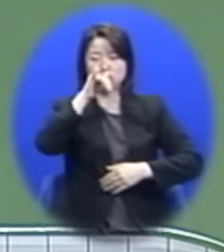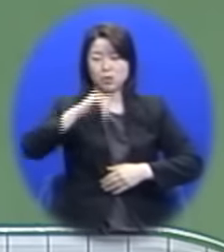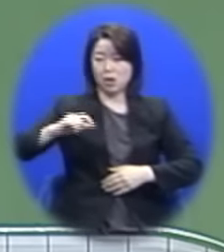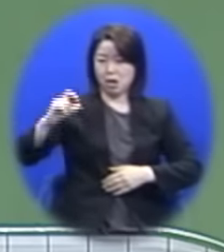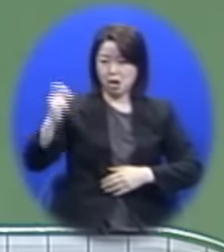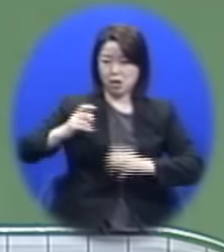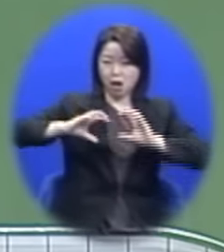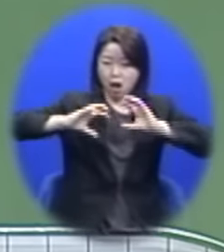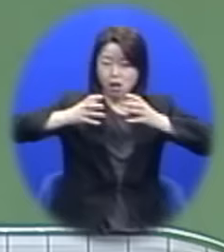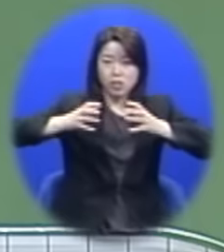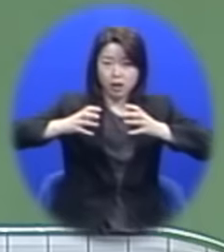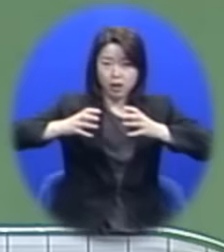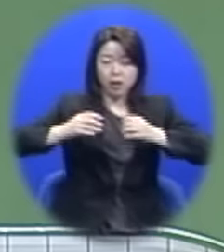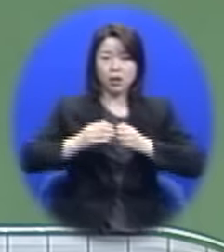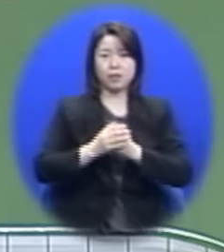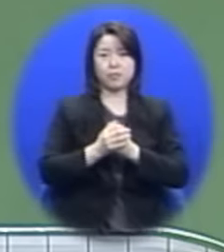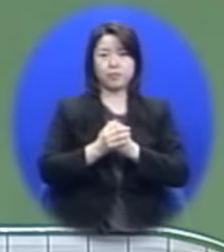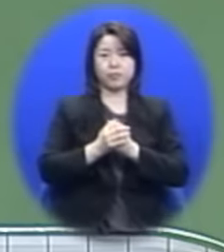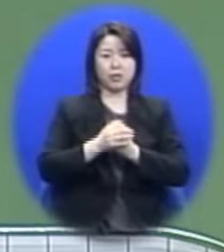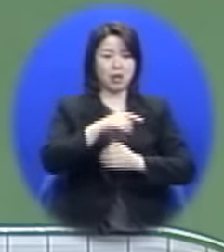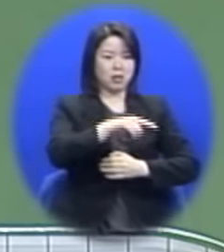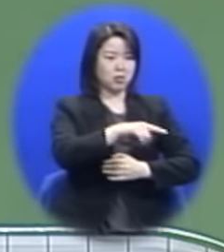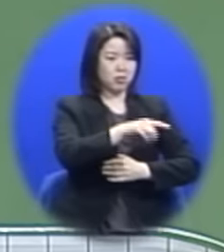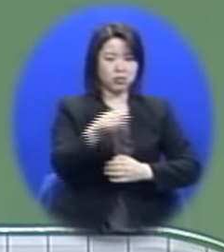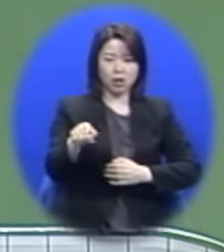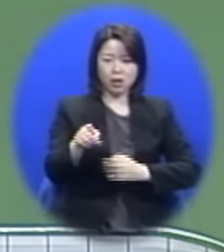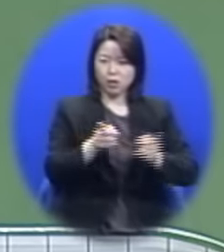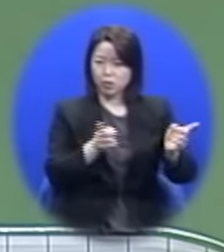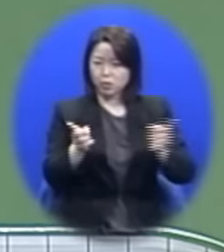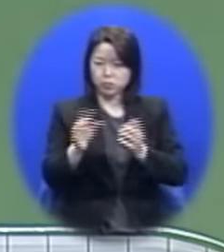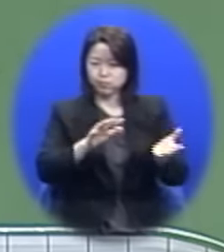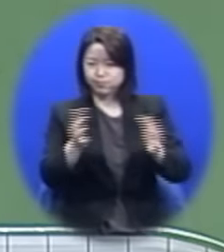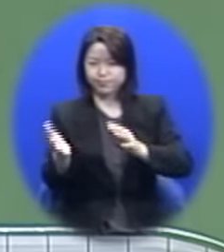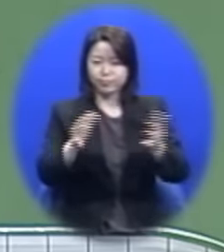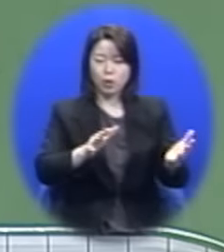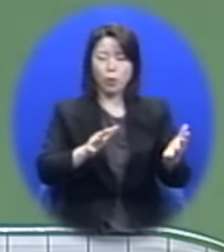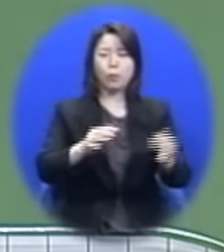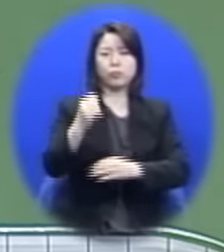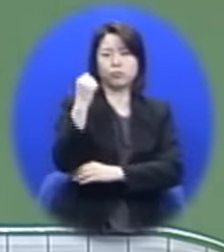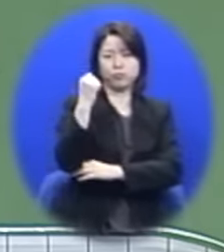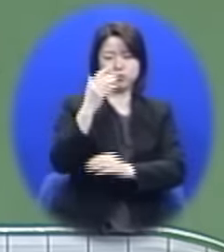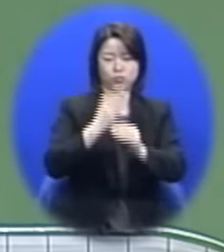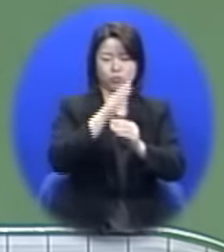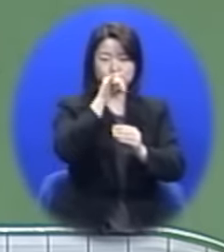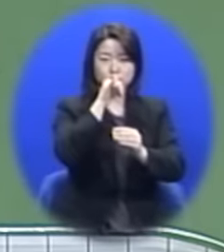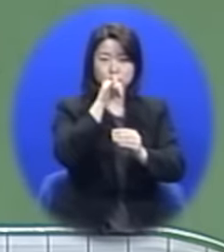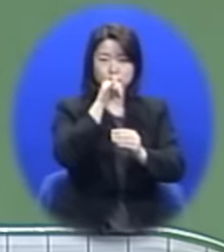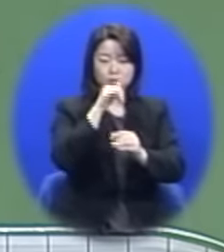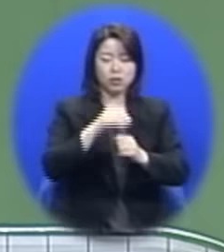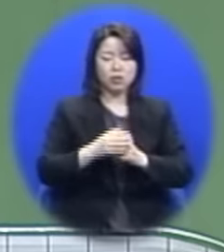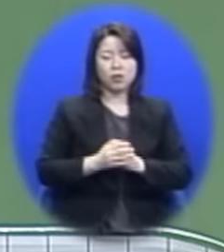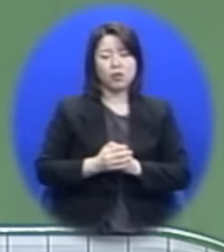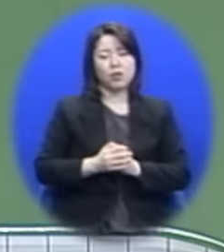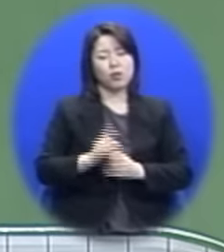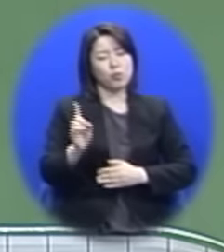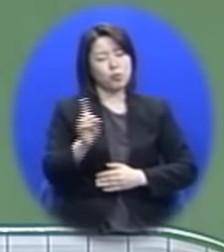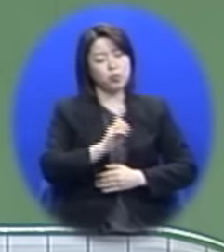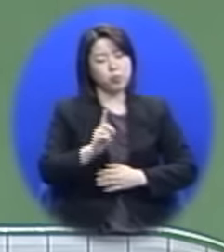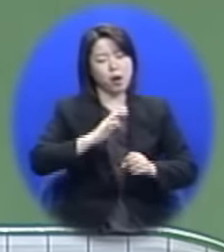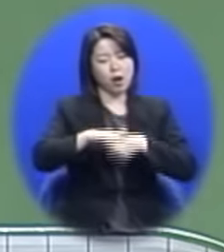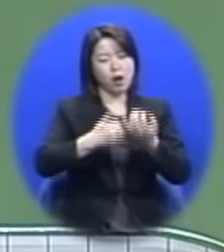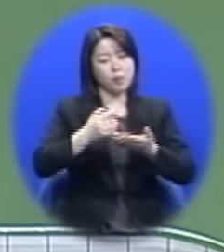강대국들이 결국은 이리저리 좌지우지 다 하는 것 같아요. 하나님이 다스리는 증거가 도대체 있습니까?